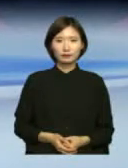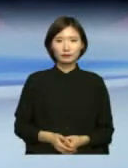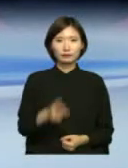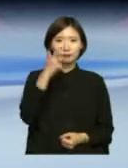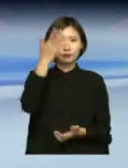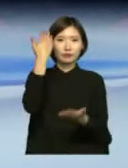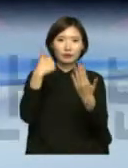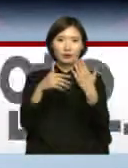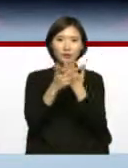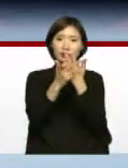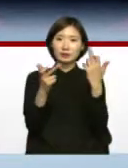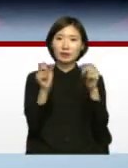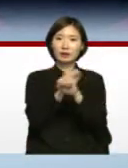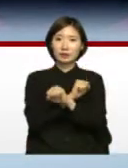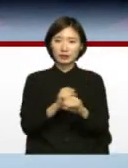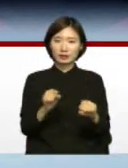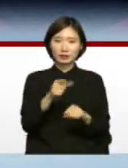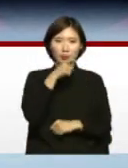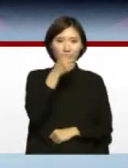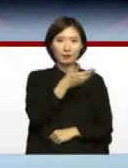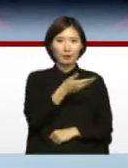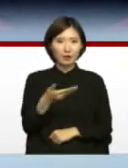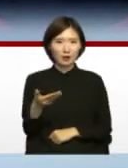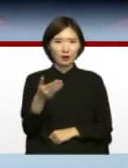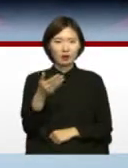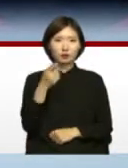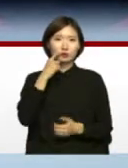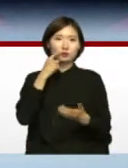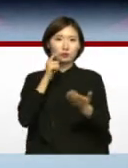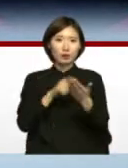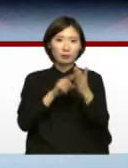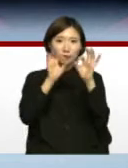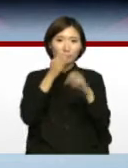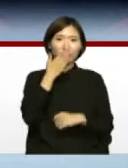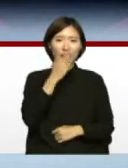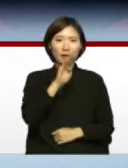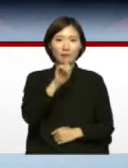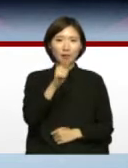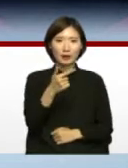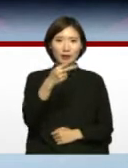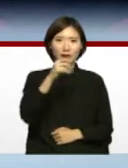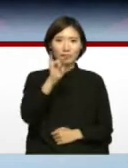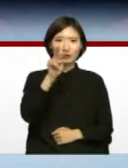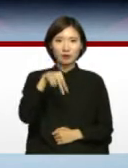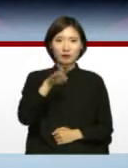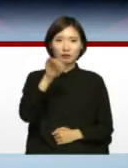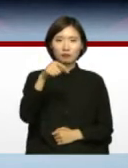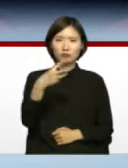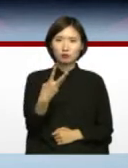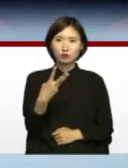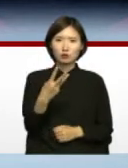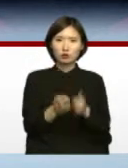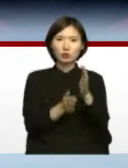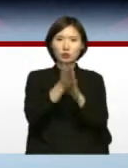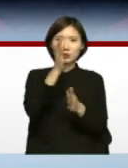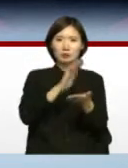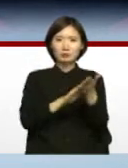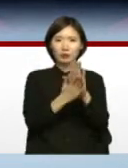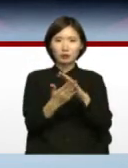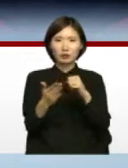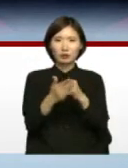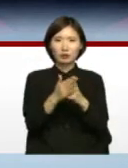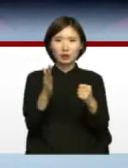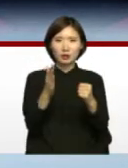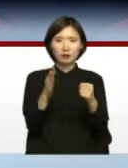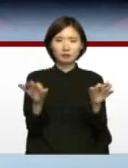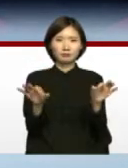예전 산이나 들 그리고 강가에서 어렵지 않게 볼 수 있었던 반딧불이 도시와의 여파로 이제는 자취를 감춰 찌 요